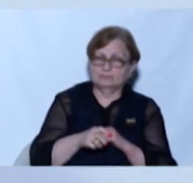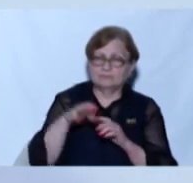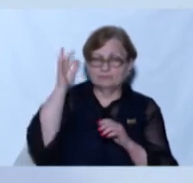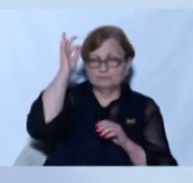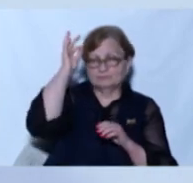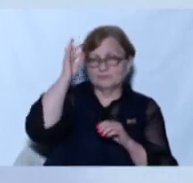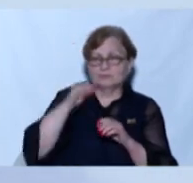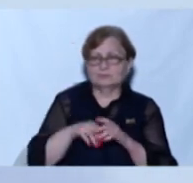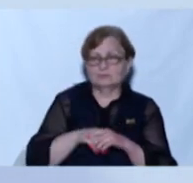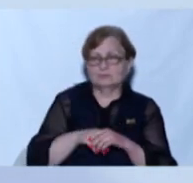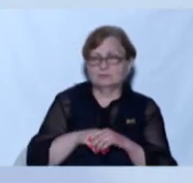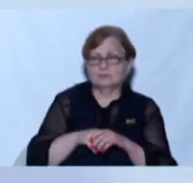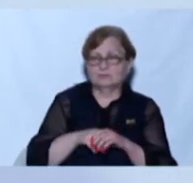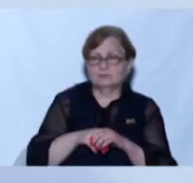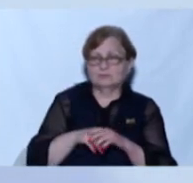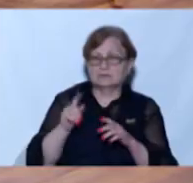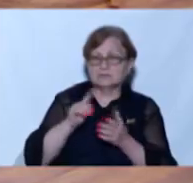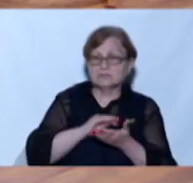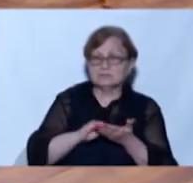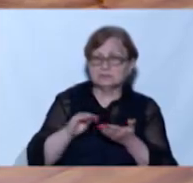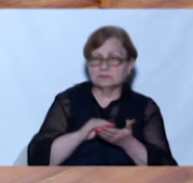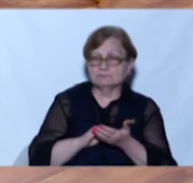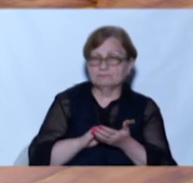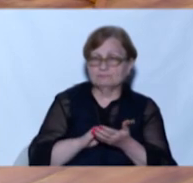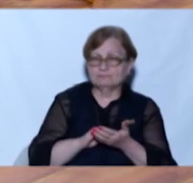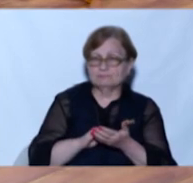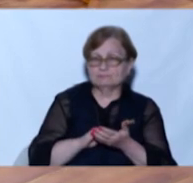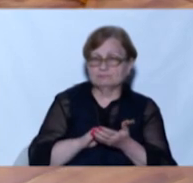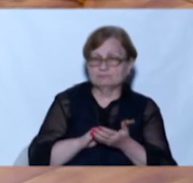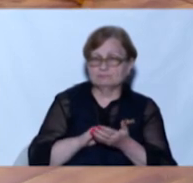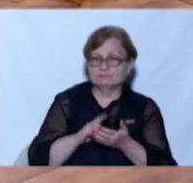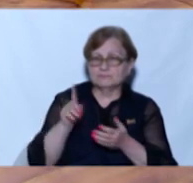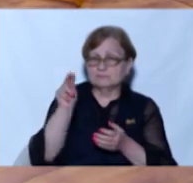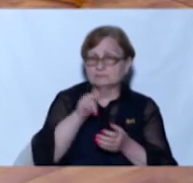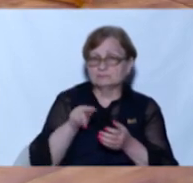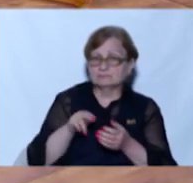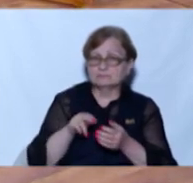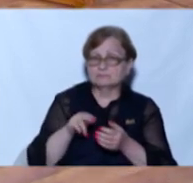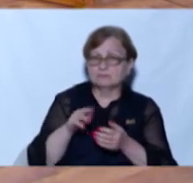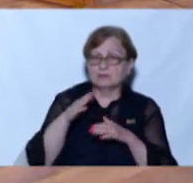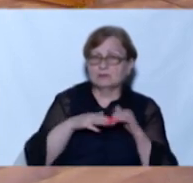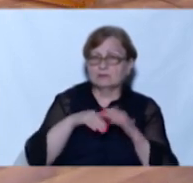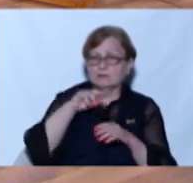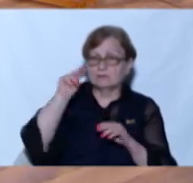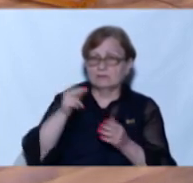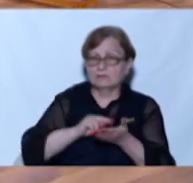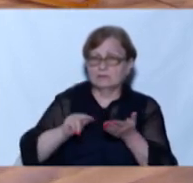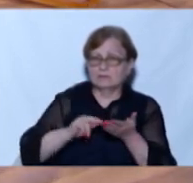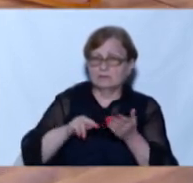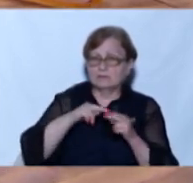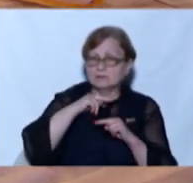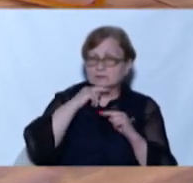გავიხსენოთ, რას წერს, ხო, ნაწყვეტი თვითონ შელოცვა რადიოდან. ხელოვნების ნაწარმოებებს